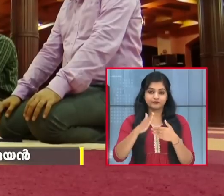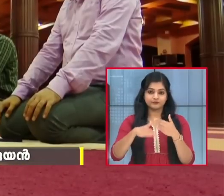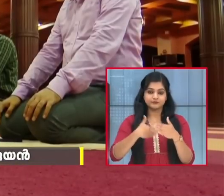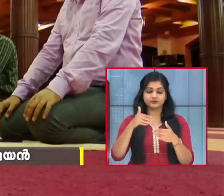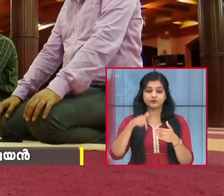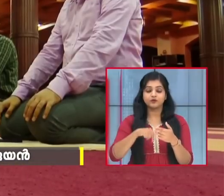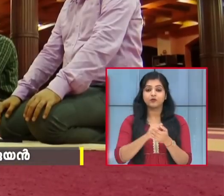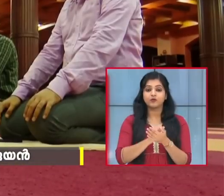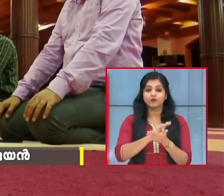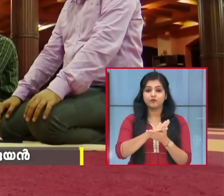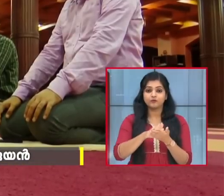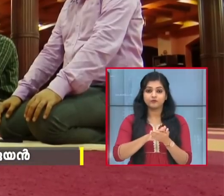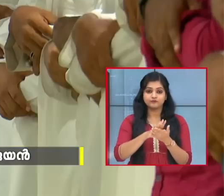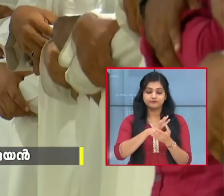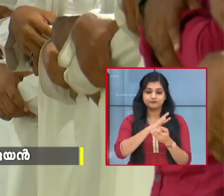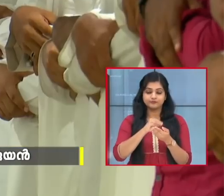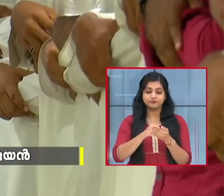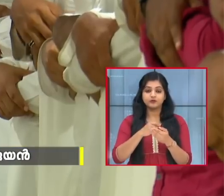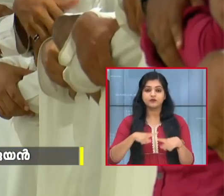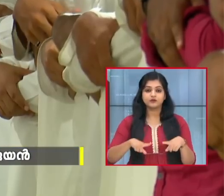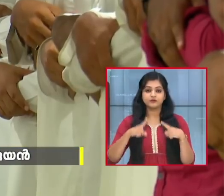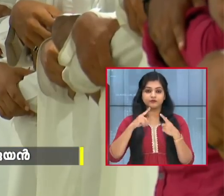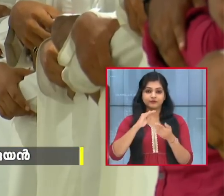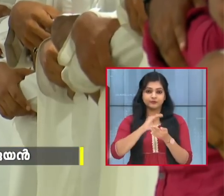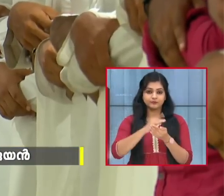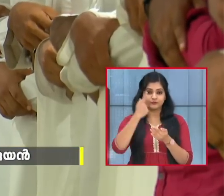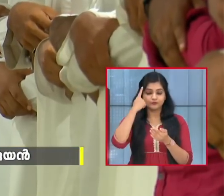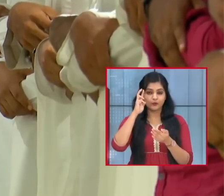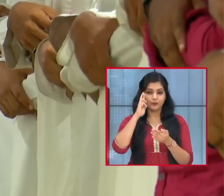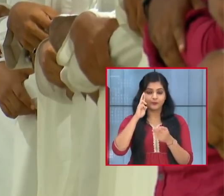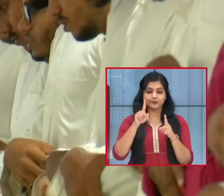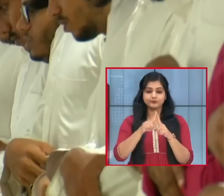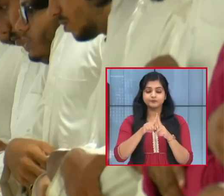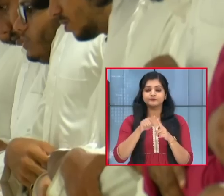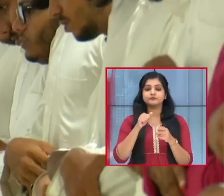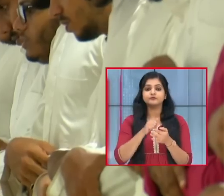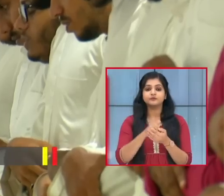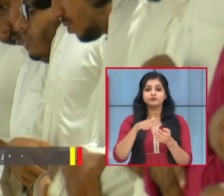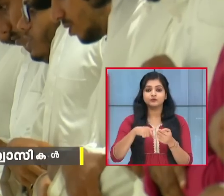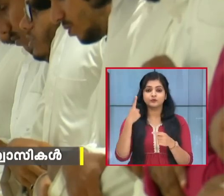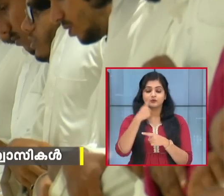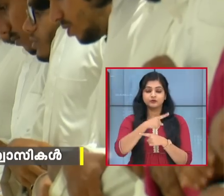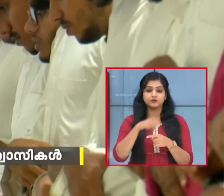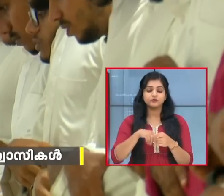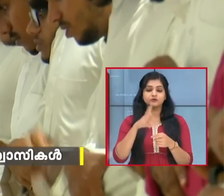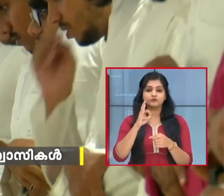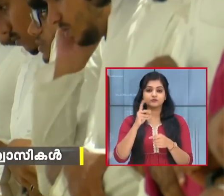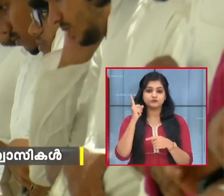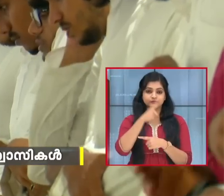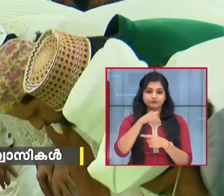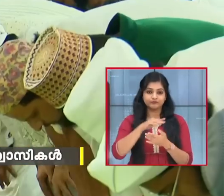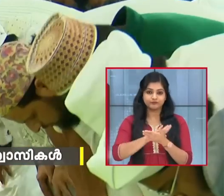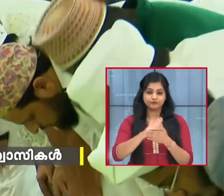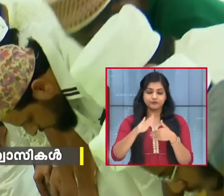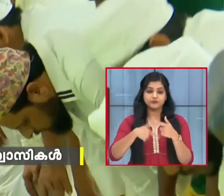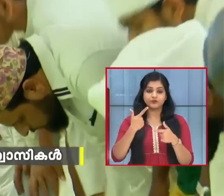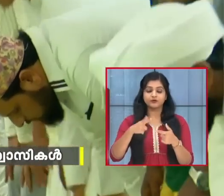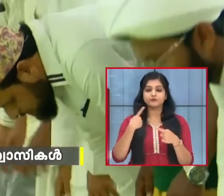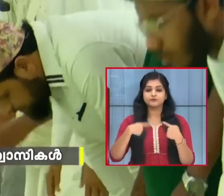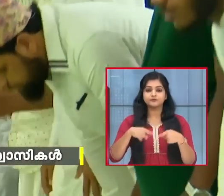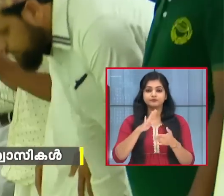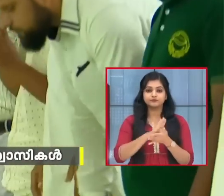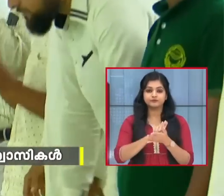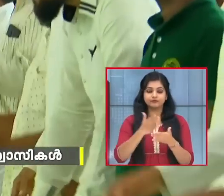നേടിയ പവിത്രതയും ചൈതന്യവും ജീവിതത്തിൽ കാത്തുസൂക്ഷിക്കുമെന്ന പ്രതിജ്ഞയോടെയാണ് ഇന്ന് നോമ്പ് 30 പൂർത്തിയാക്കി നാളെ ചെറിയ